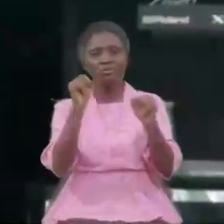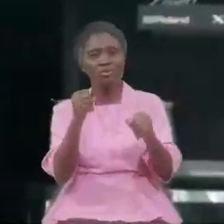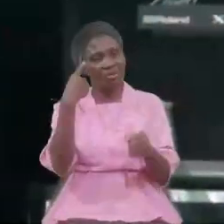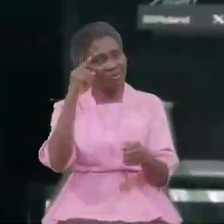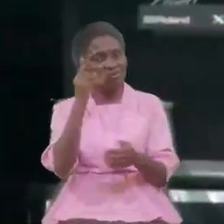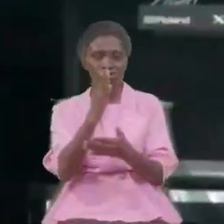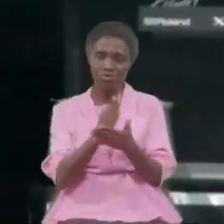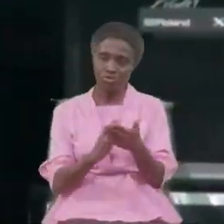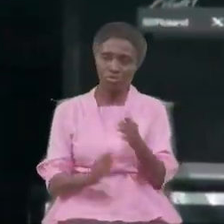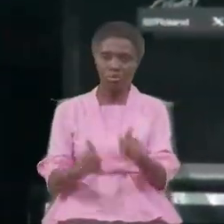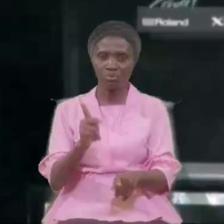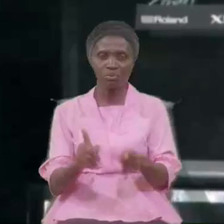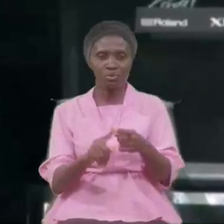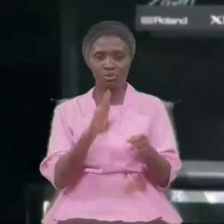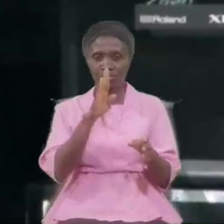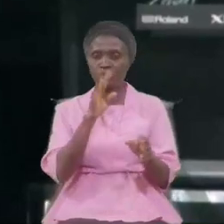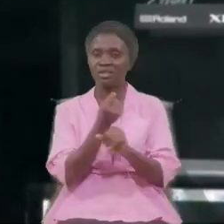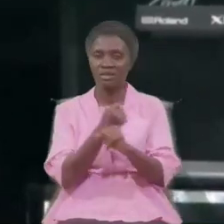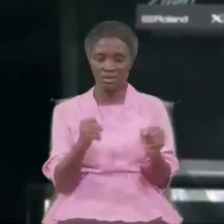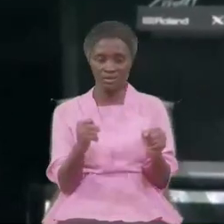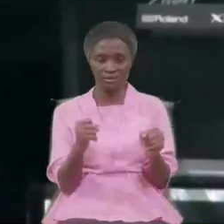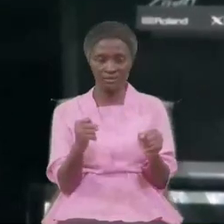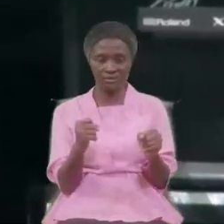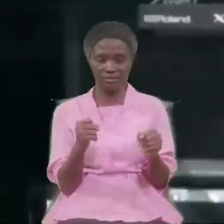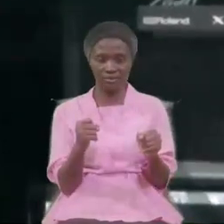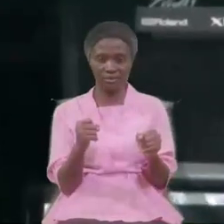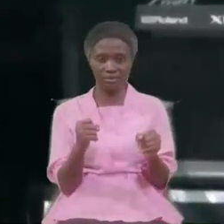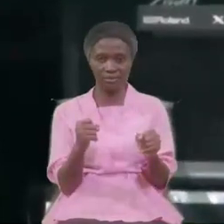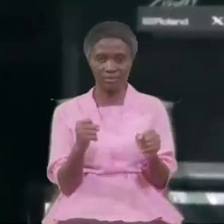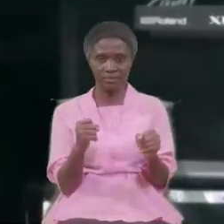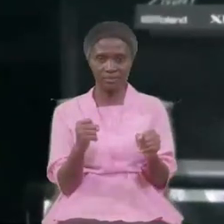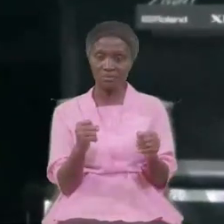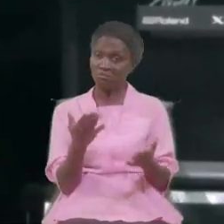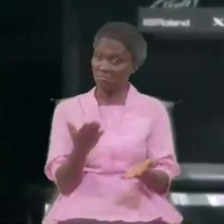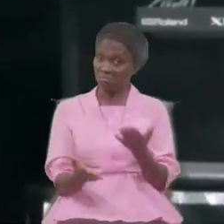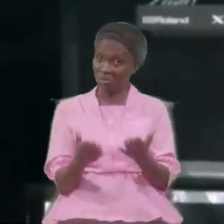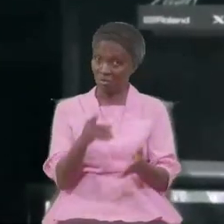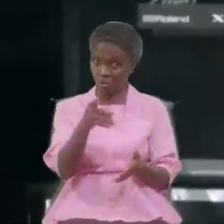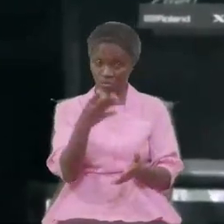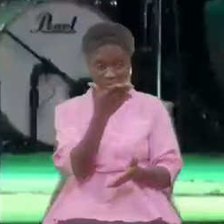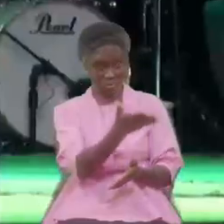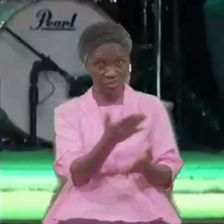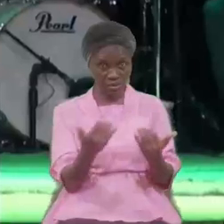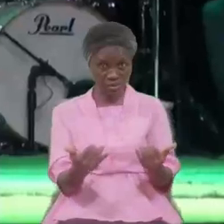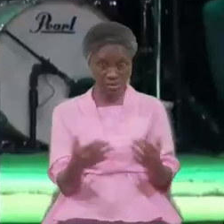Ils croient qu'il est impossible pour que certains soient sauvés. Peut-être vous êtes là ce